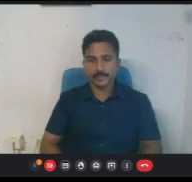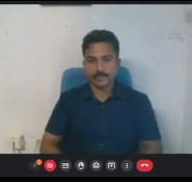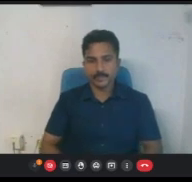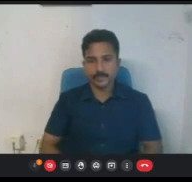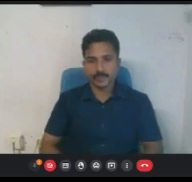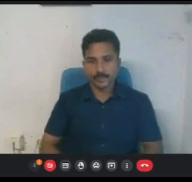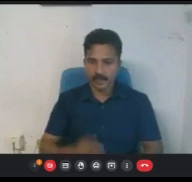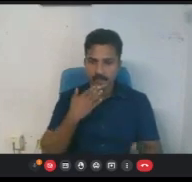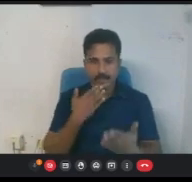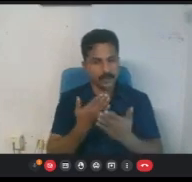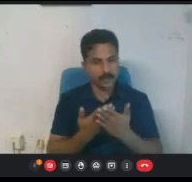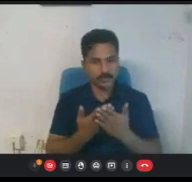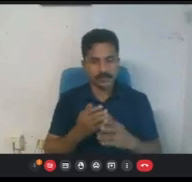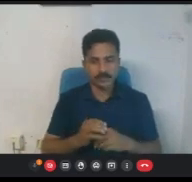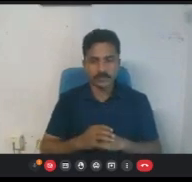താങ്ക് യു സർ.